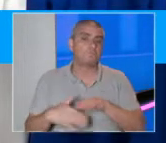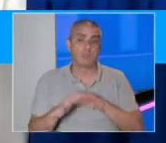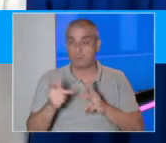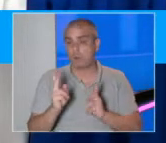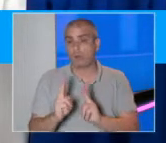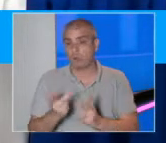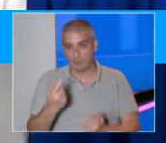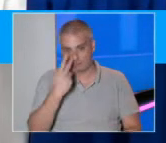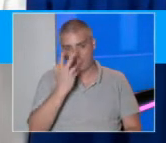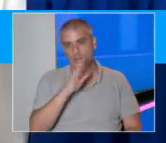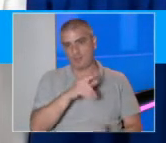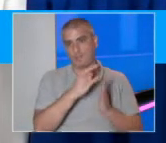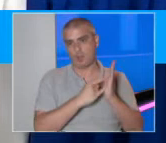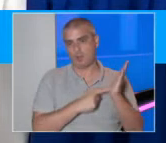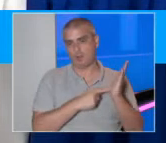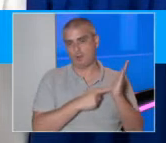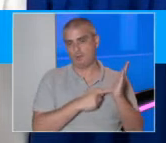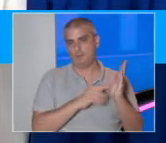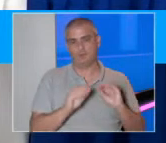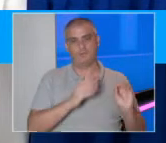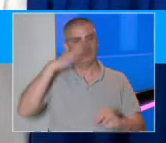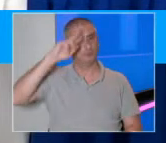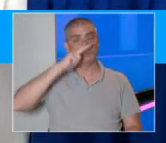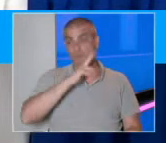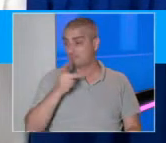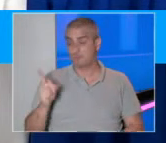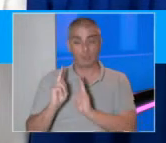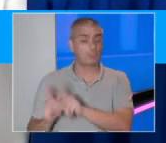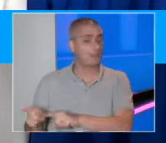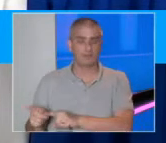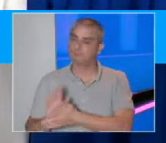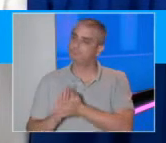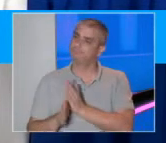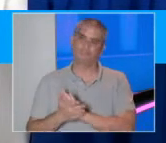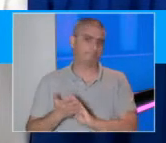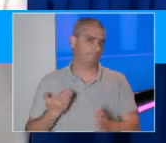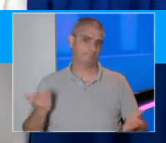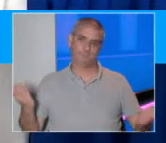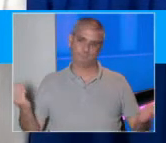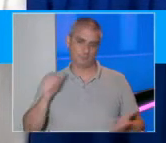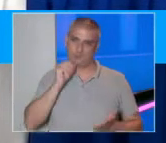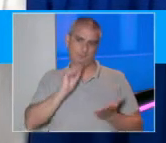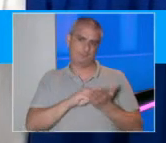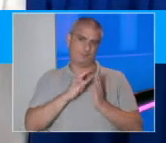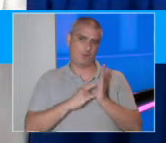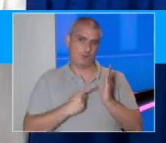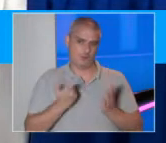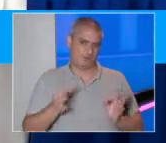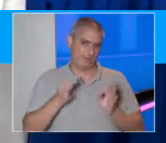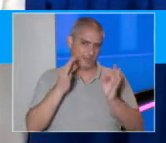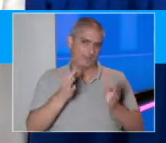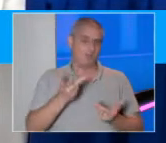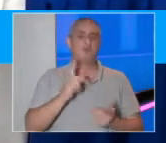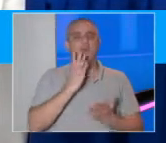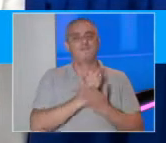צולח, אז אתה תראה גם את החקיקה עוברת בקריאה שנייה או שלישית. אם הוא נתקע, אין עניין לחוקק את אותו חוק, ויכול להיות שאנחנו באמת